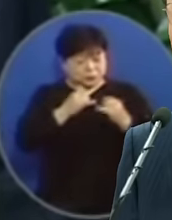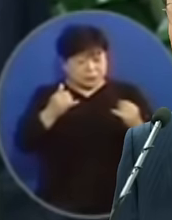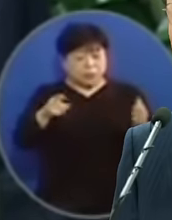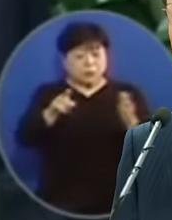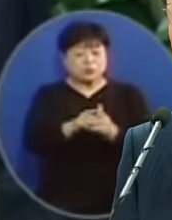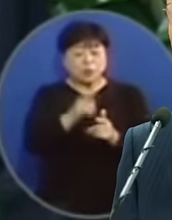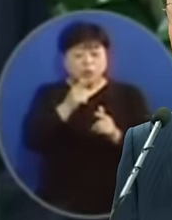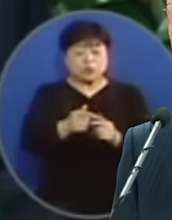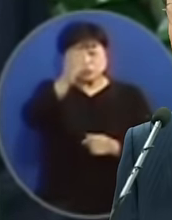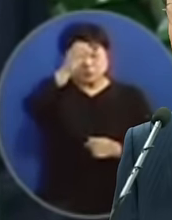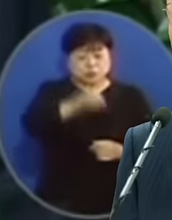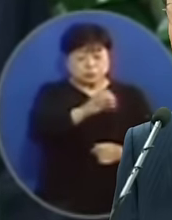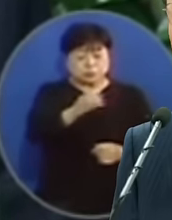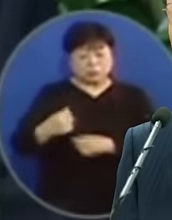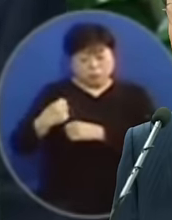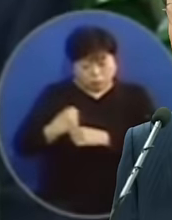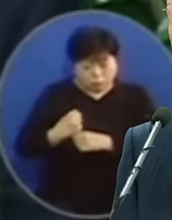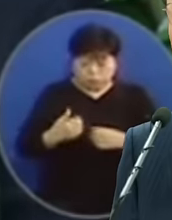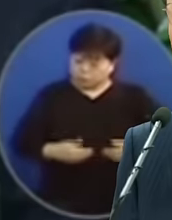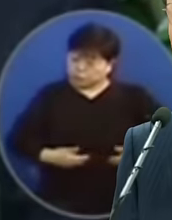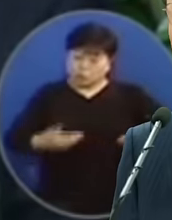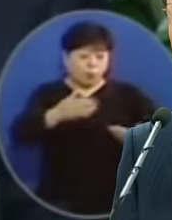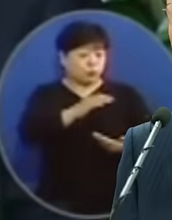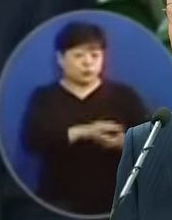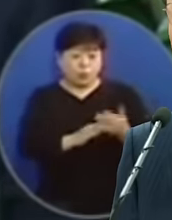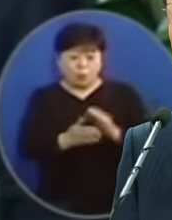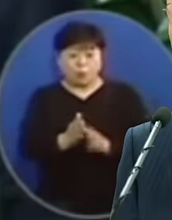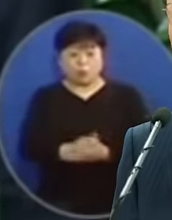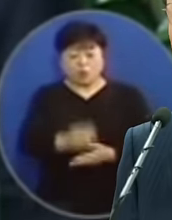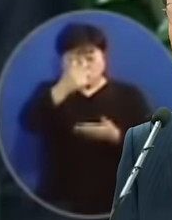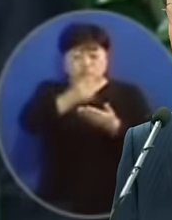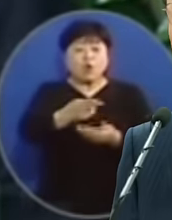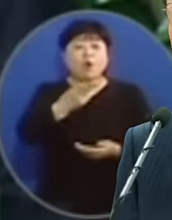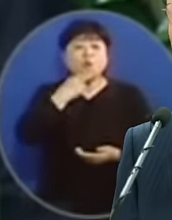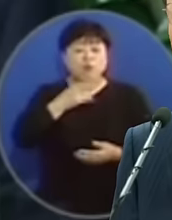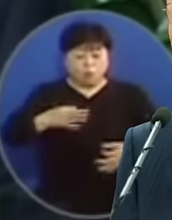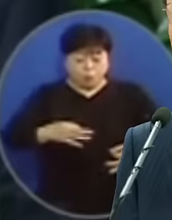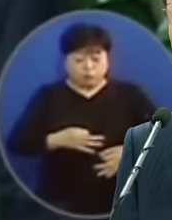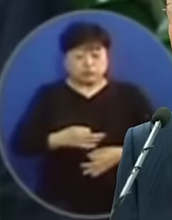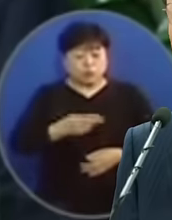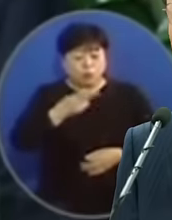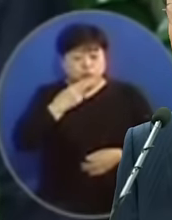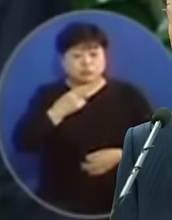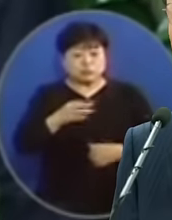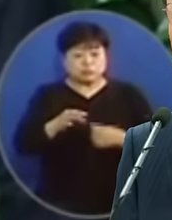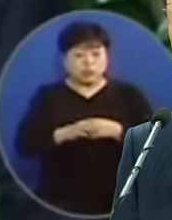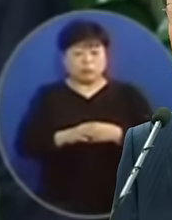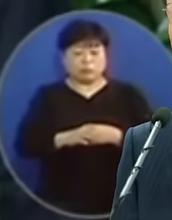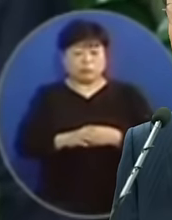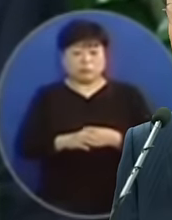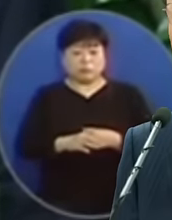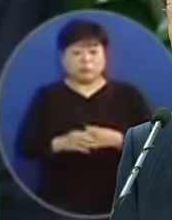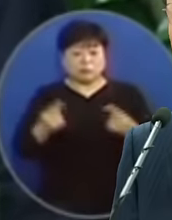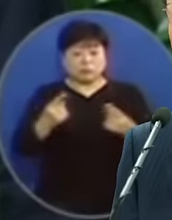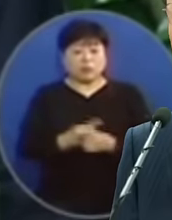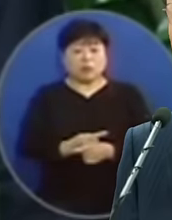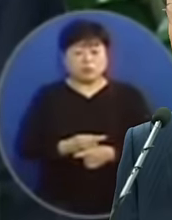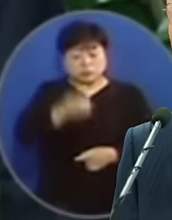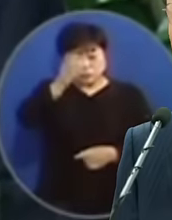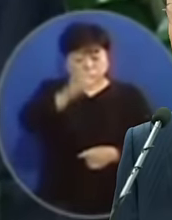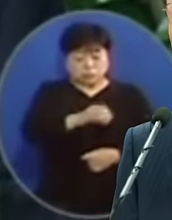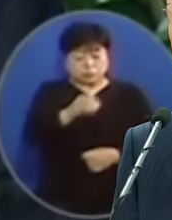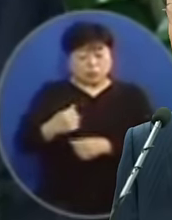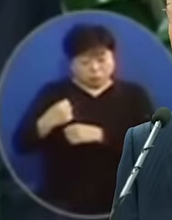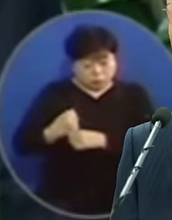위해서 예수님이 십자가를 걸머질 필요가 없지 않느냐. 죄가 없고 불의하고 추악하지 않은 사람을 위해서 왜 대신하여 십자가를